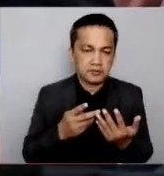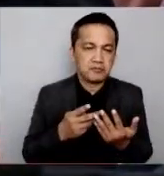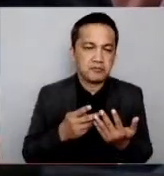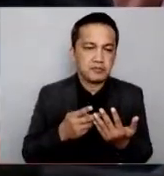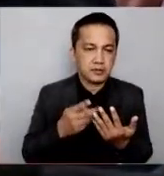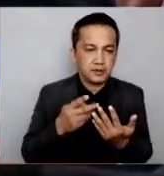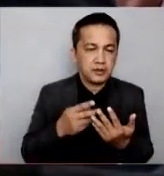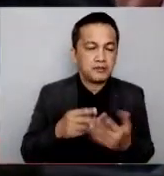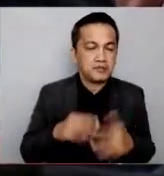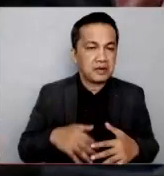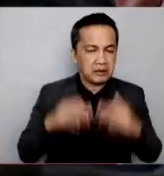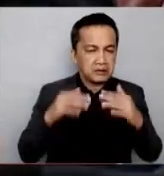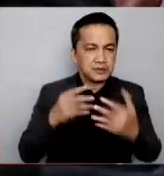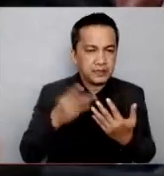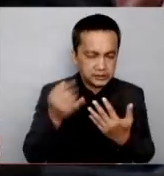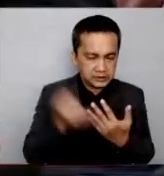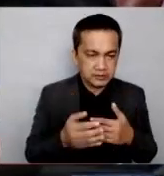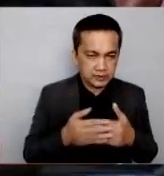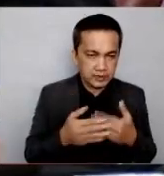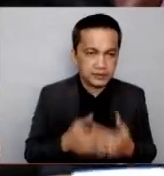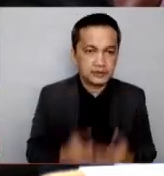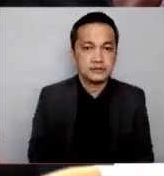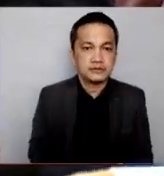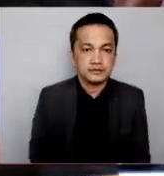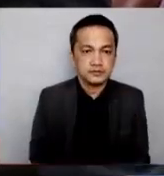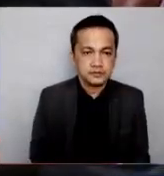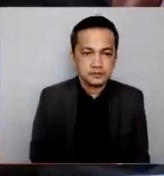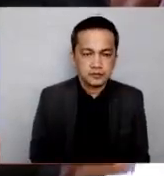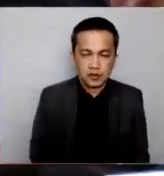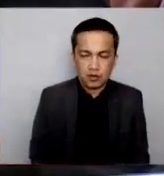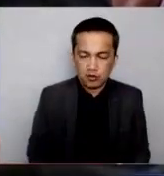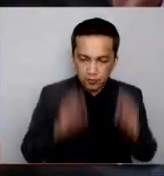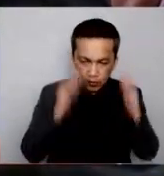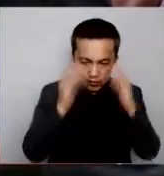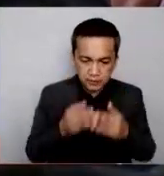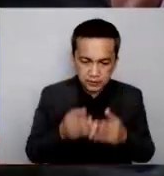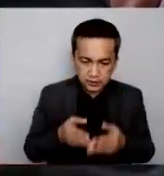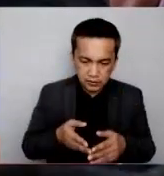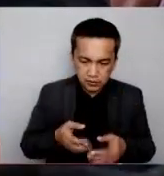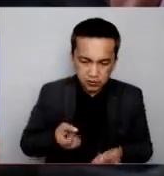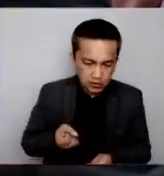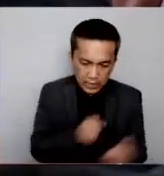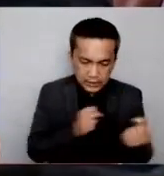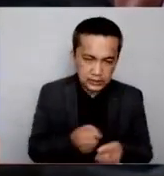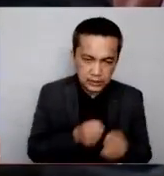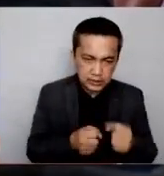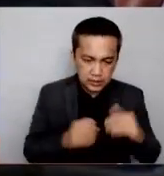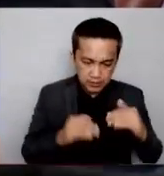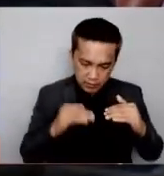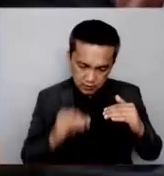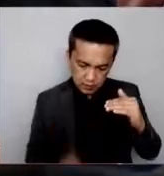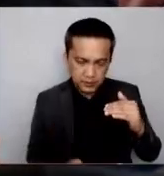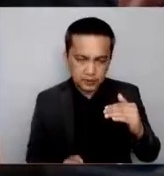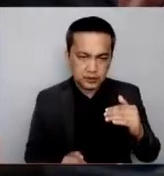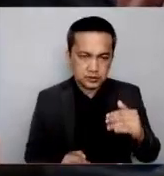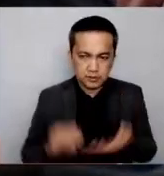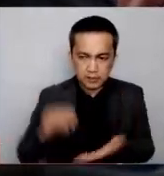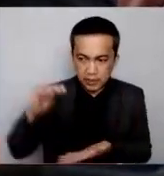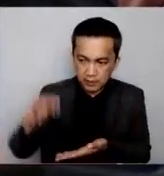namin ngayon is hukayin yon at palaliman. Nang sa ganun, makabawas dun sa